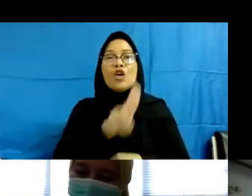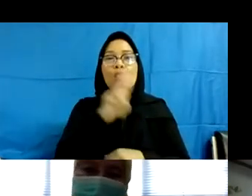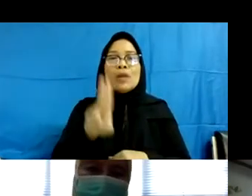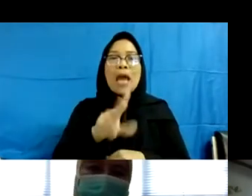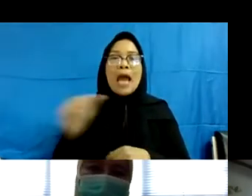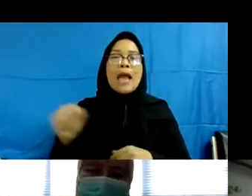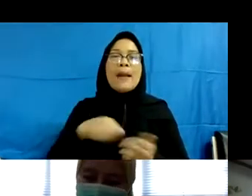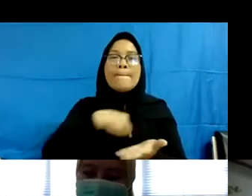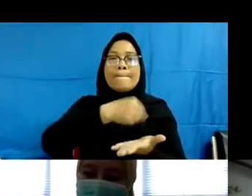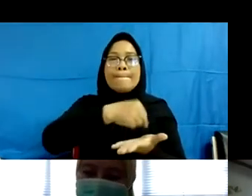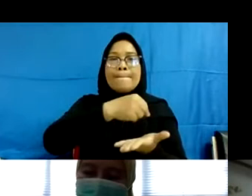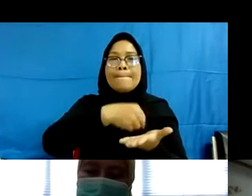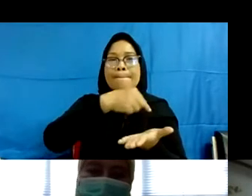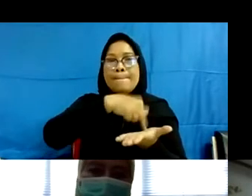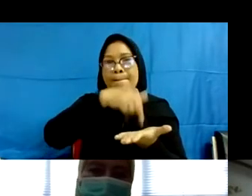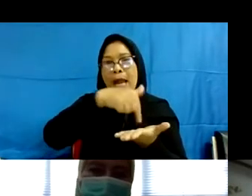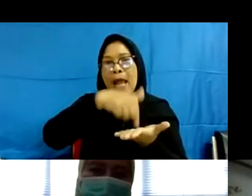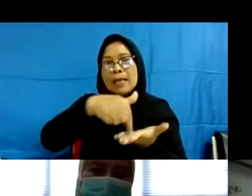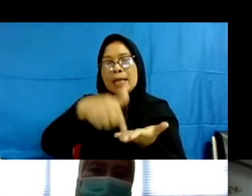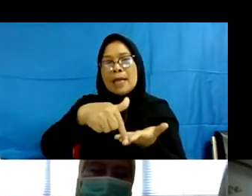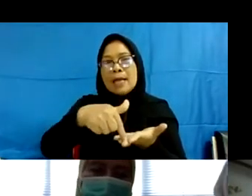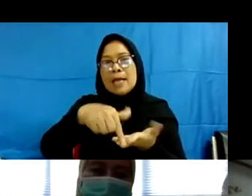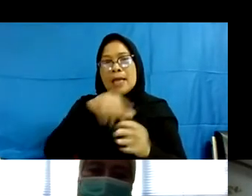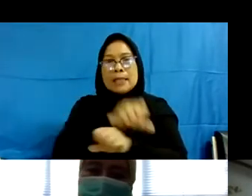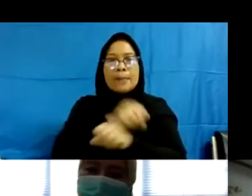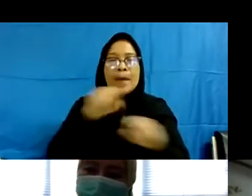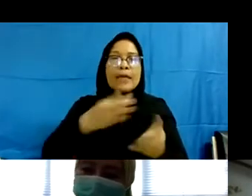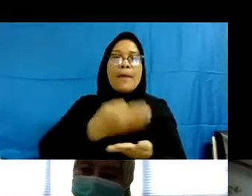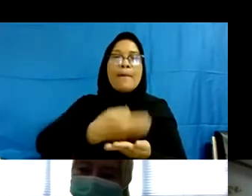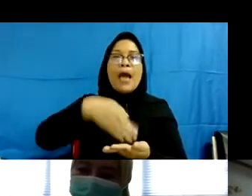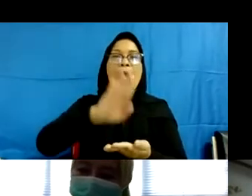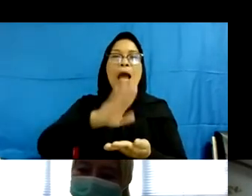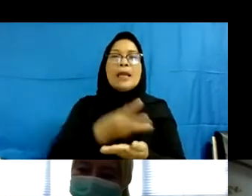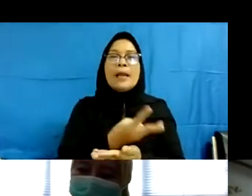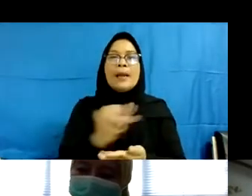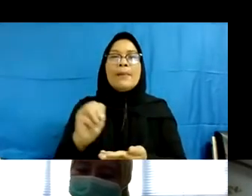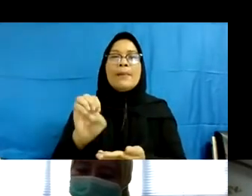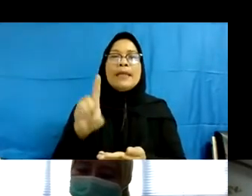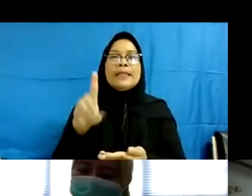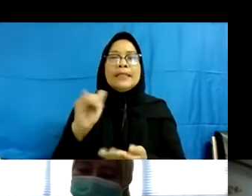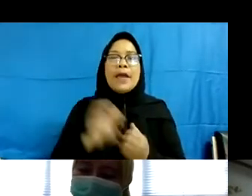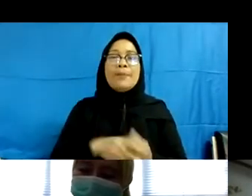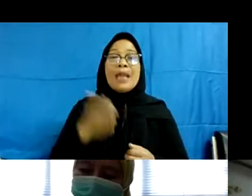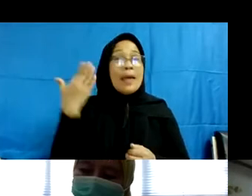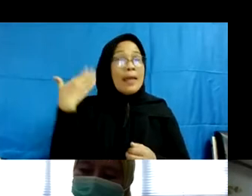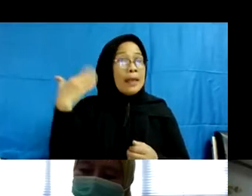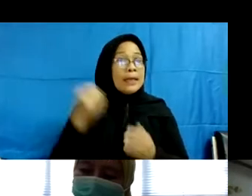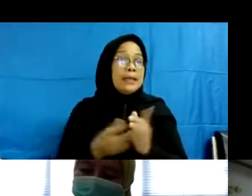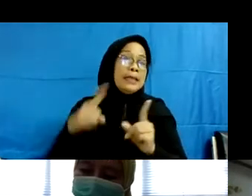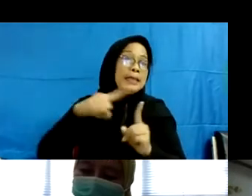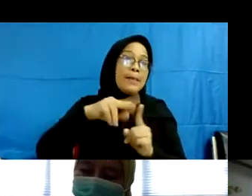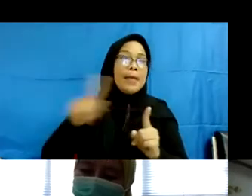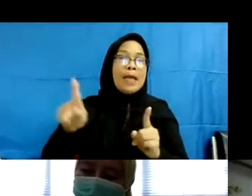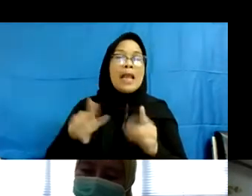penggunaan braille, ya, huruf braille untuk bahan-bahan medianya. Dan walaupun tadi disampaikan